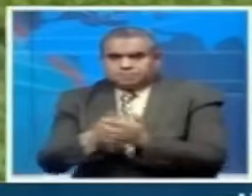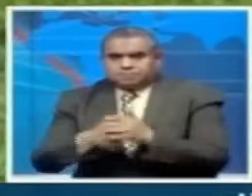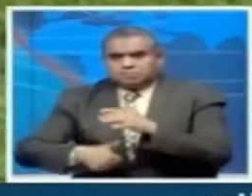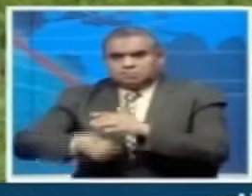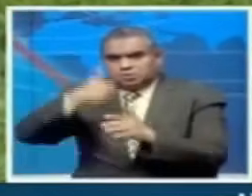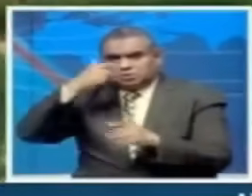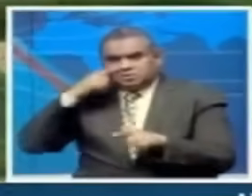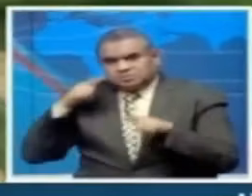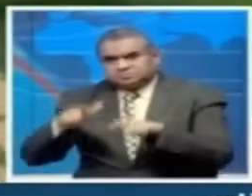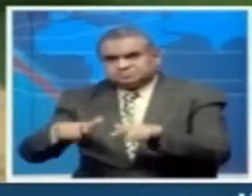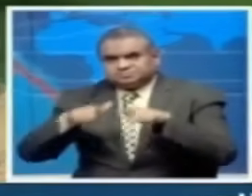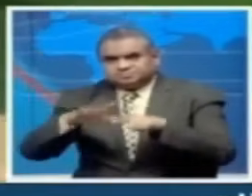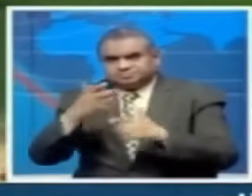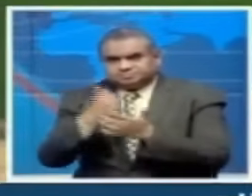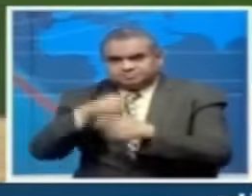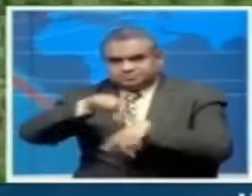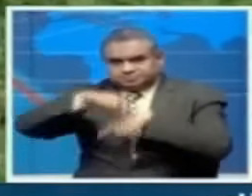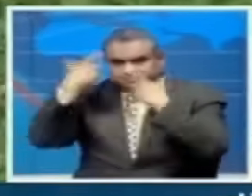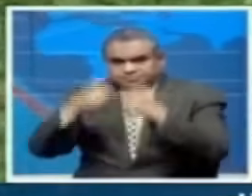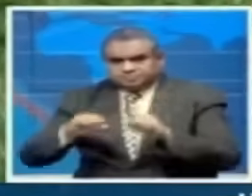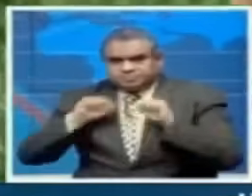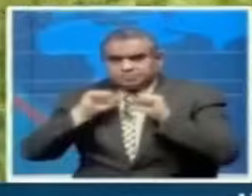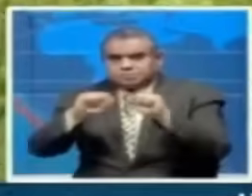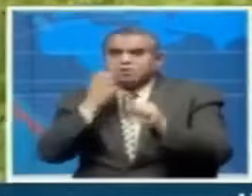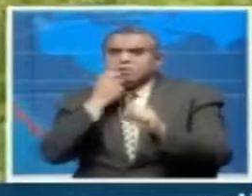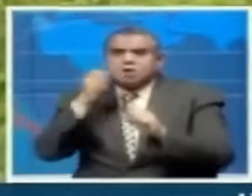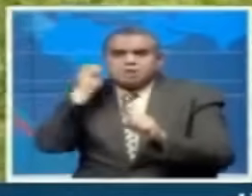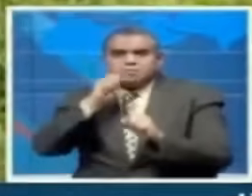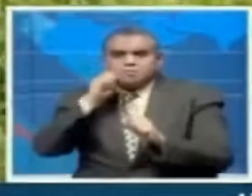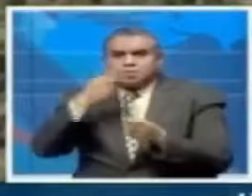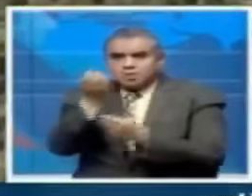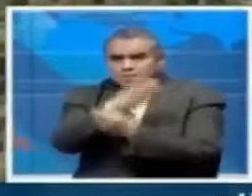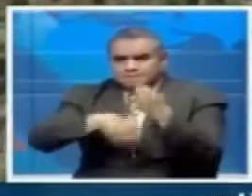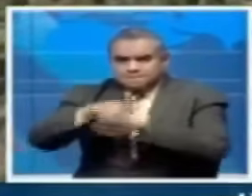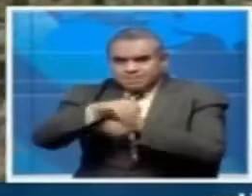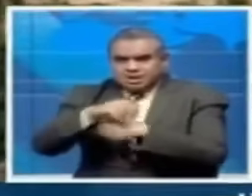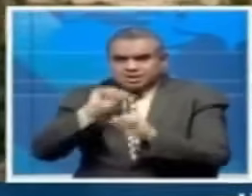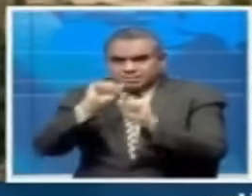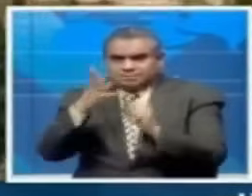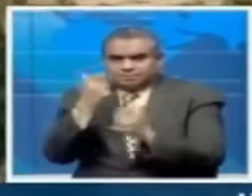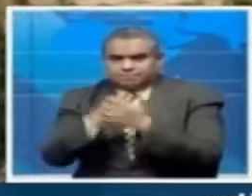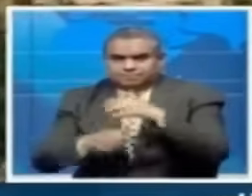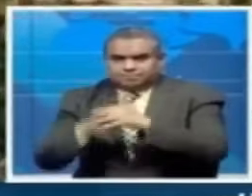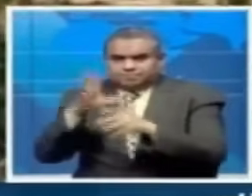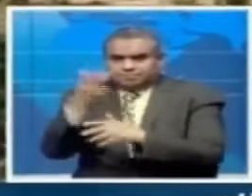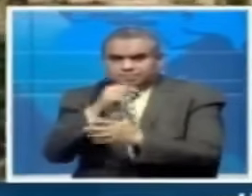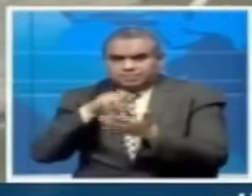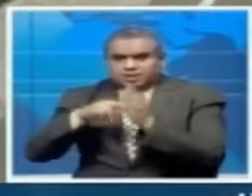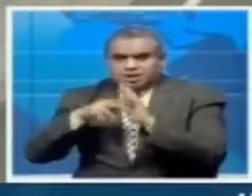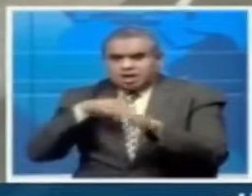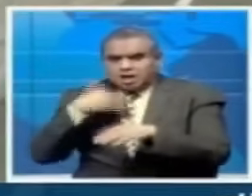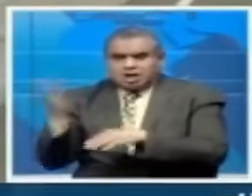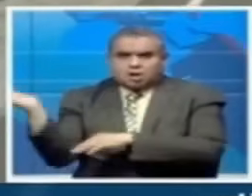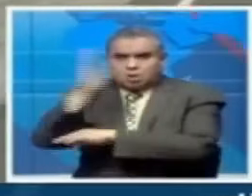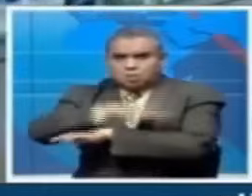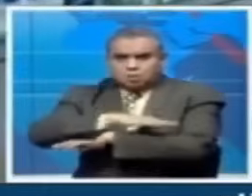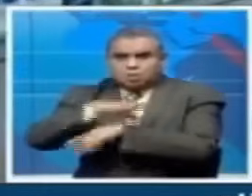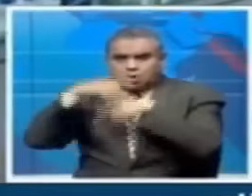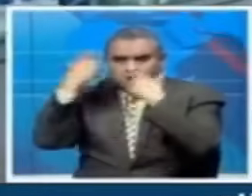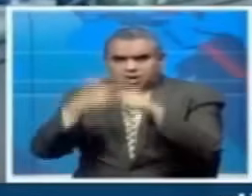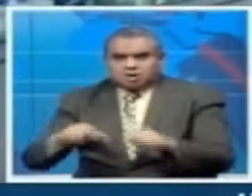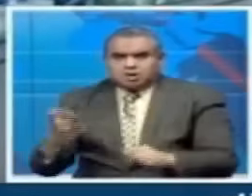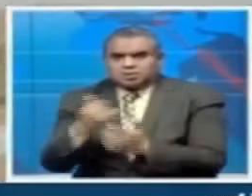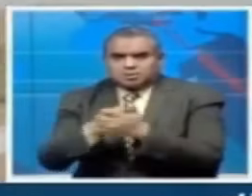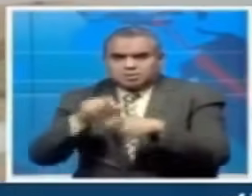نجاحات مؤثرة في التصدي للمهربين والعناصر الإجرامية التي تهدف إلى الإضرار بالأمن